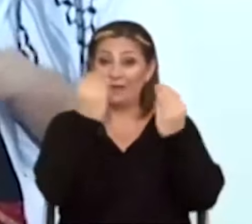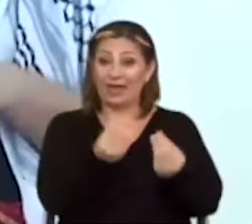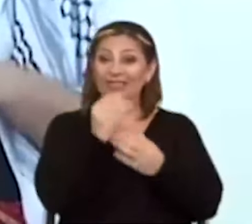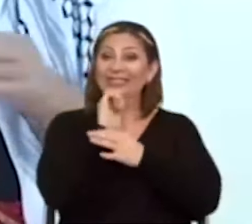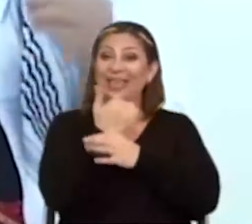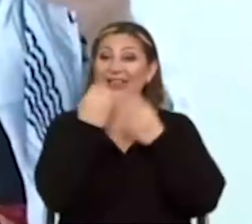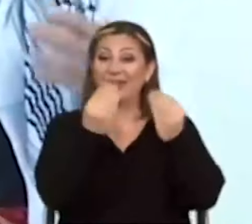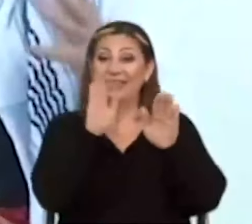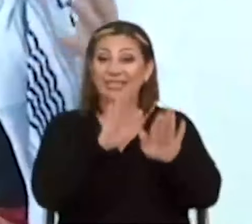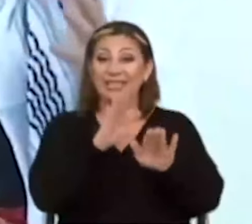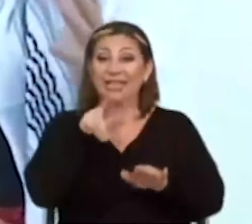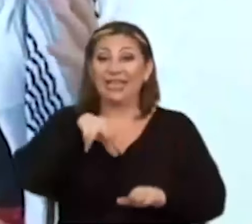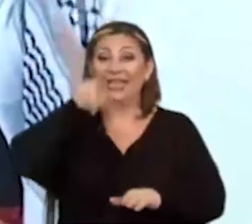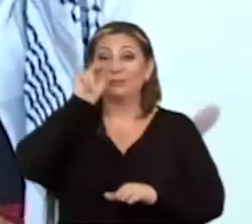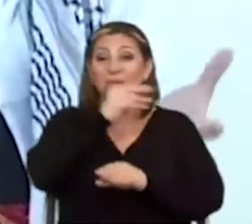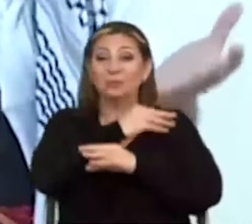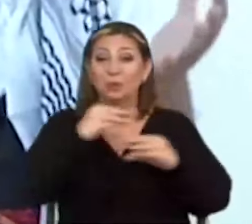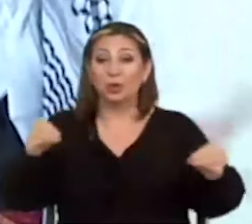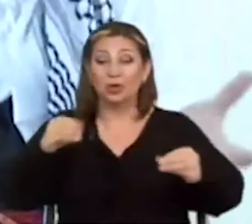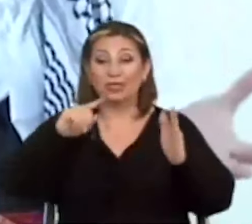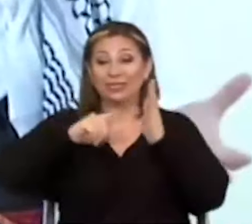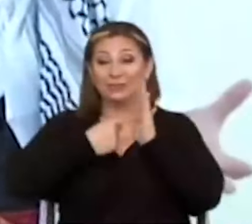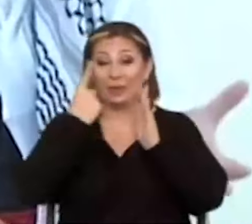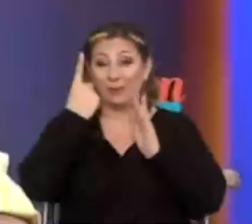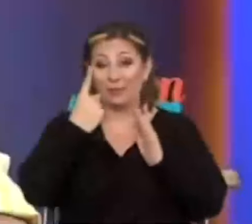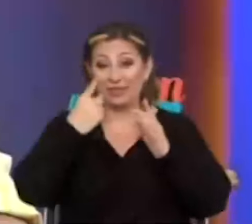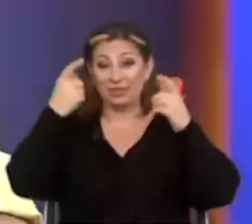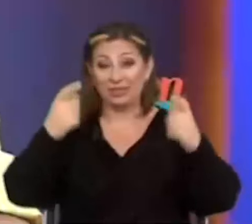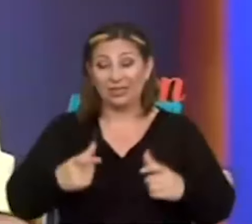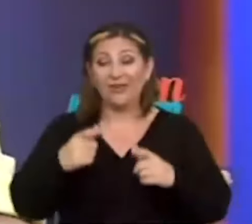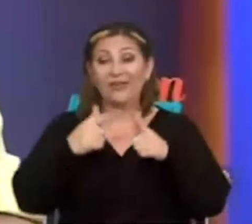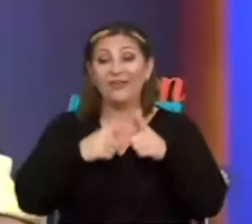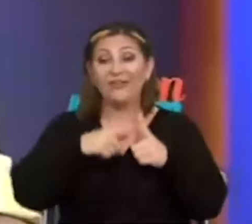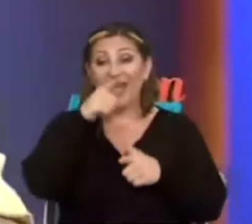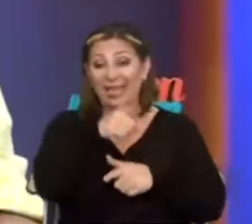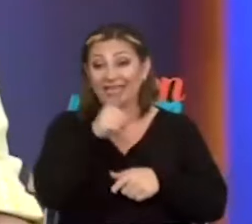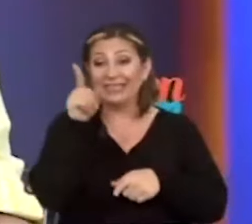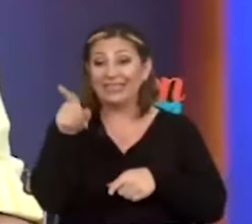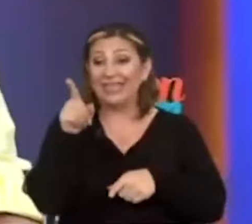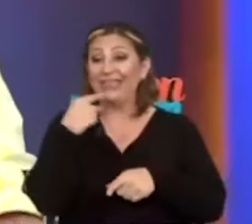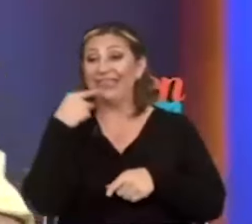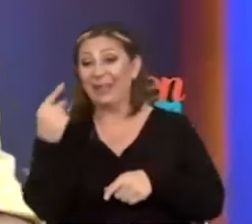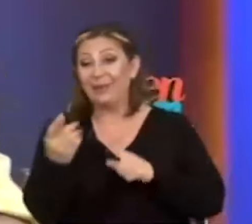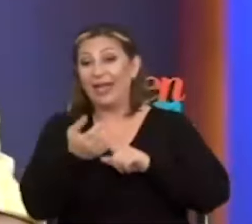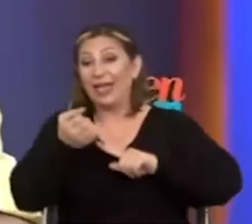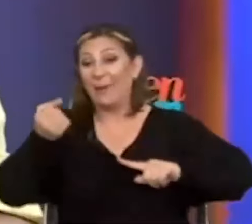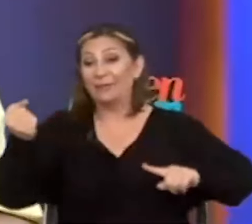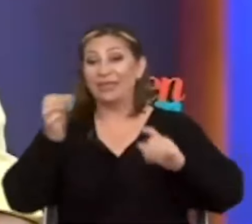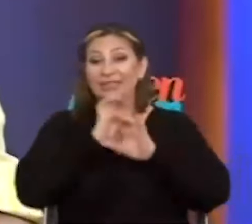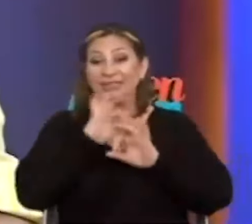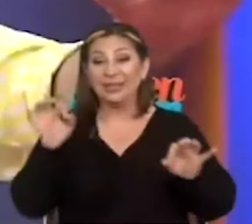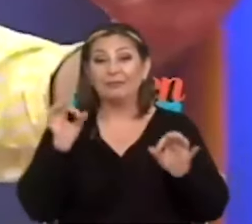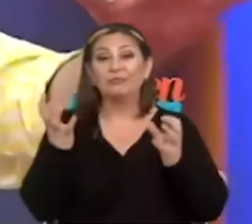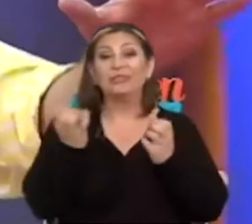verdiği desteği 70 milyon kişiye ispat edilmiş bir şehirdir Adana. Faik Öztürk seni senin deyiminle kebapçılığa tam